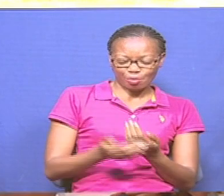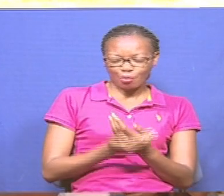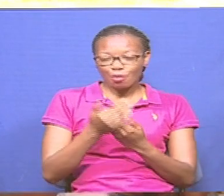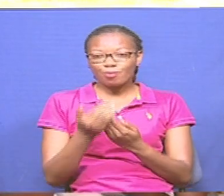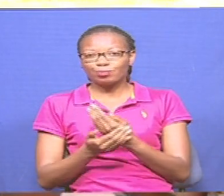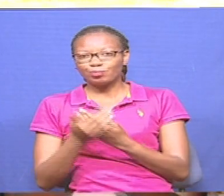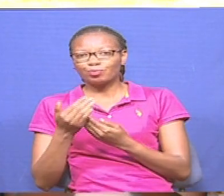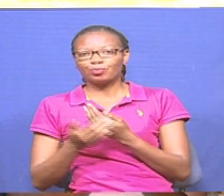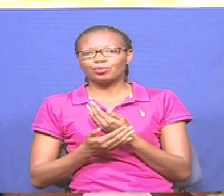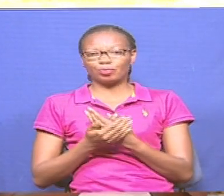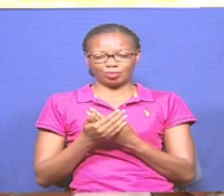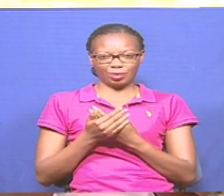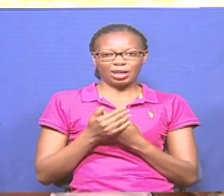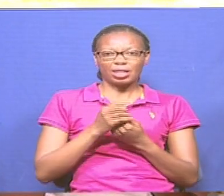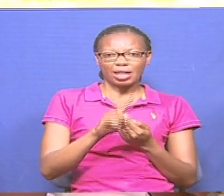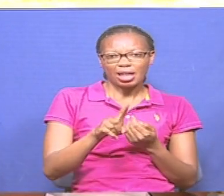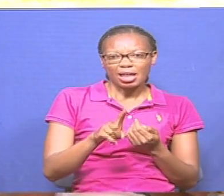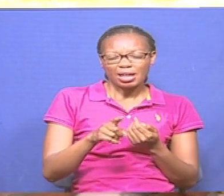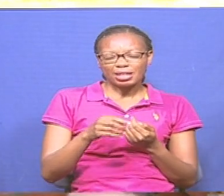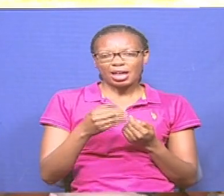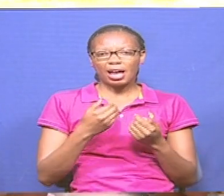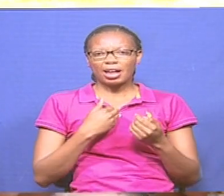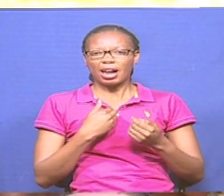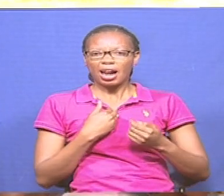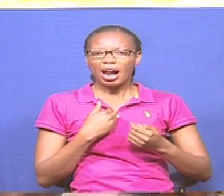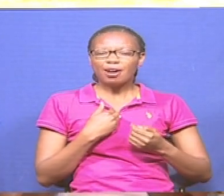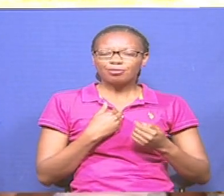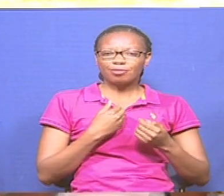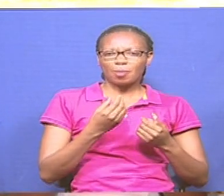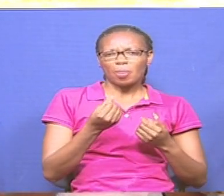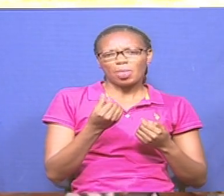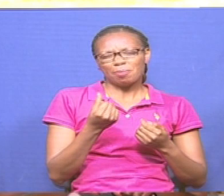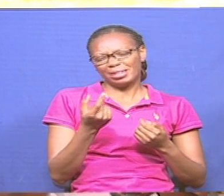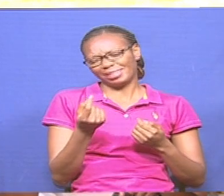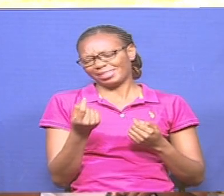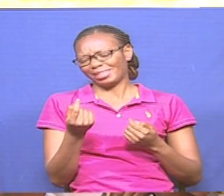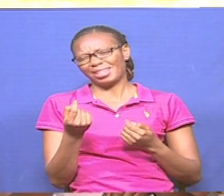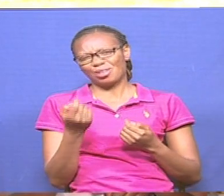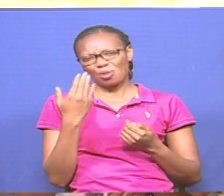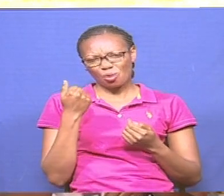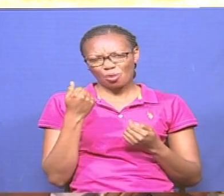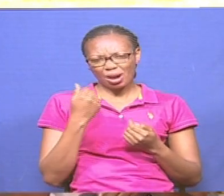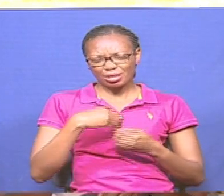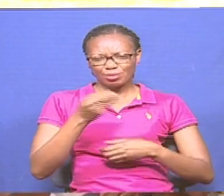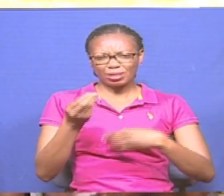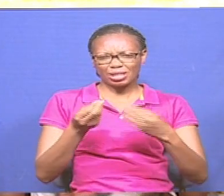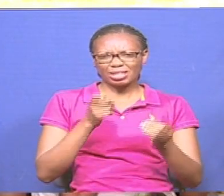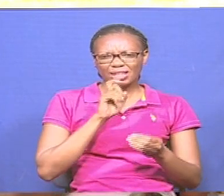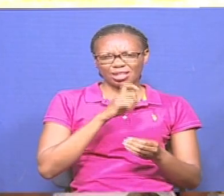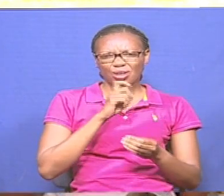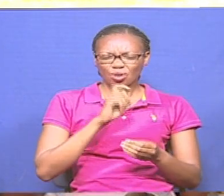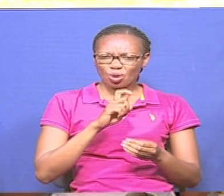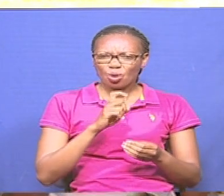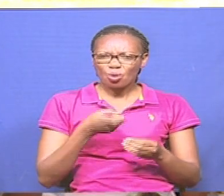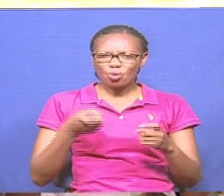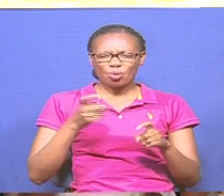kuku, so and utapata ya kwamba they are getting very